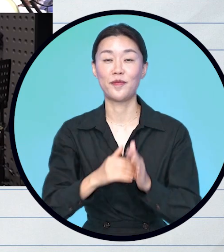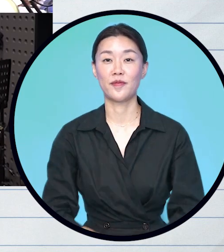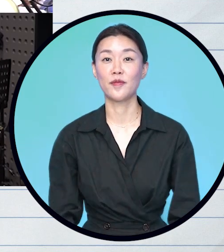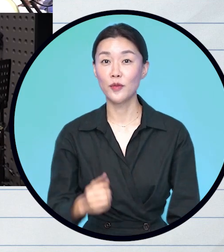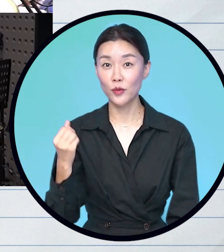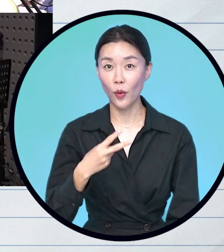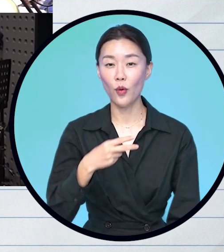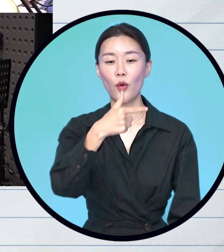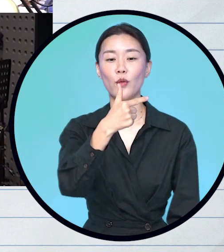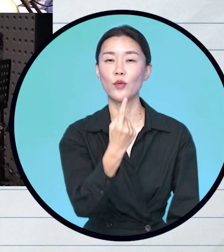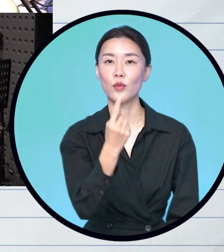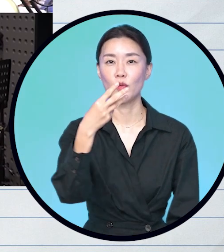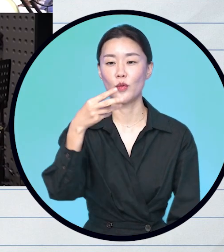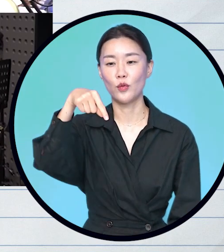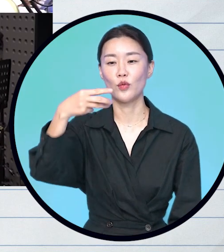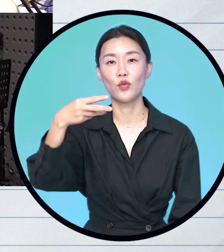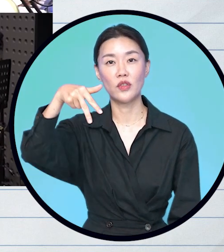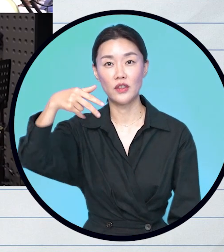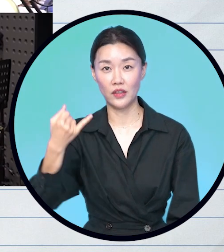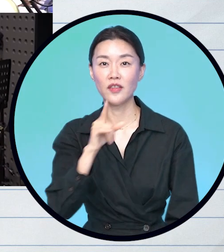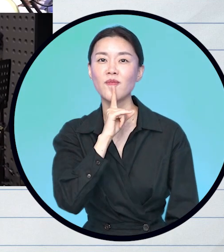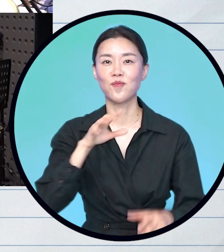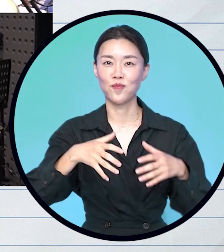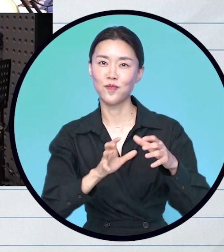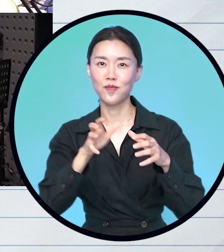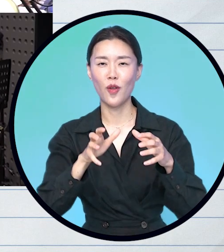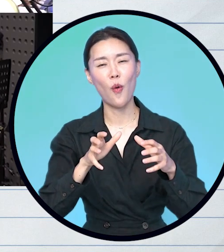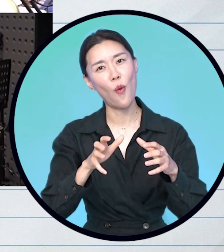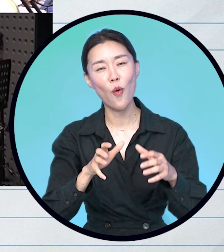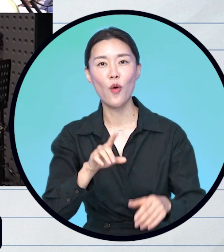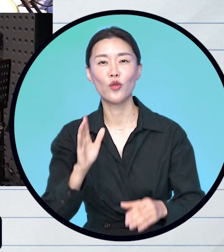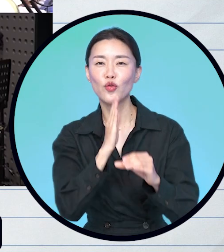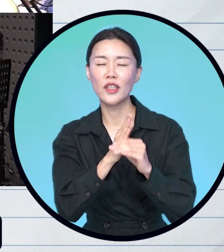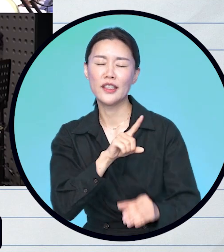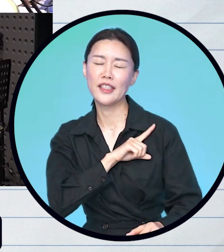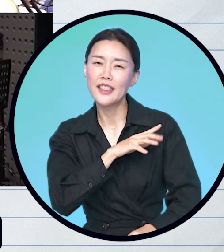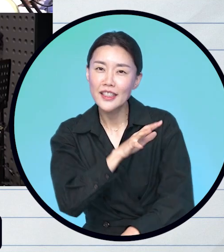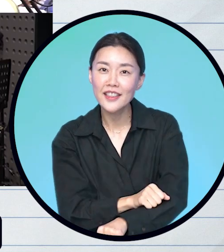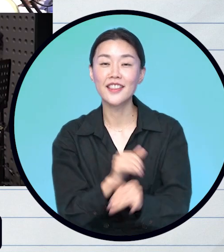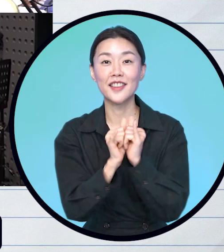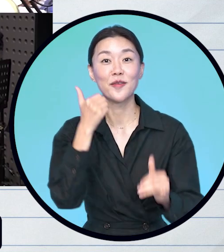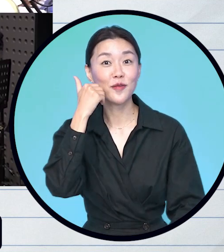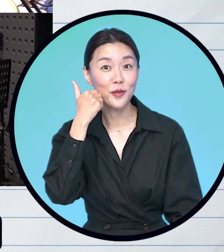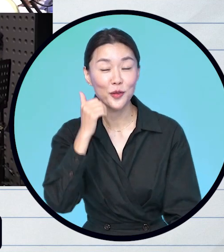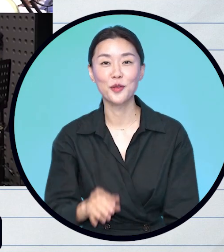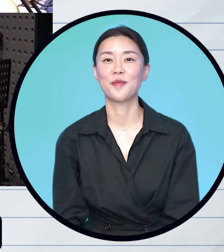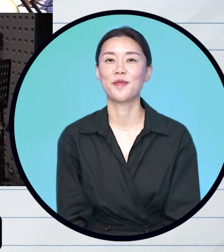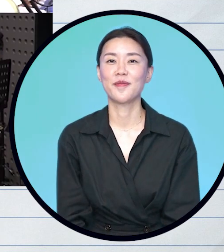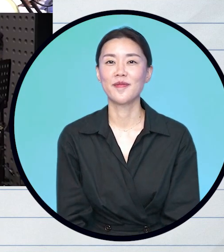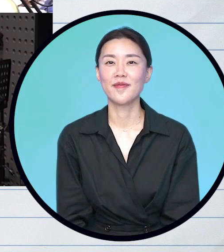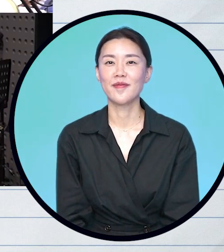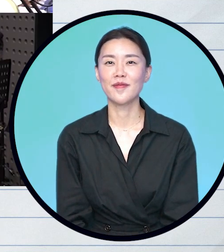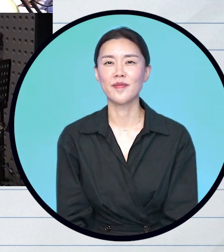전다혜님은 노 룰즈에서 골반을 돌리는 춤이 있는데 멤버들 피셜 누가 제일 맛깔나게 잘 돌리는 것 같아요? 하투하투 해주셨는데